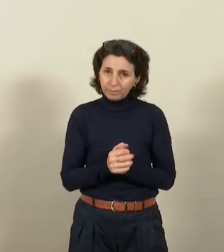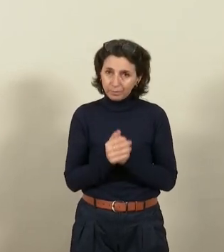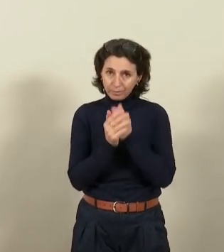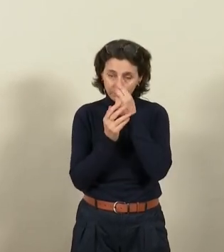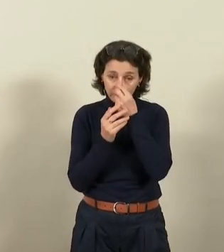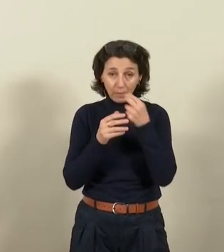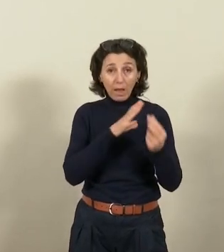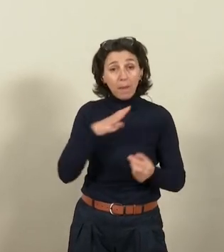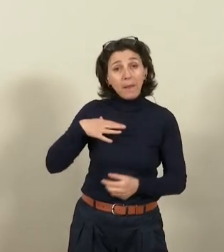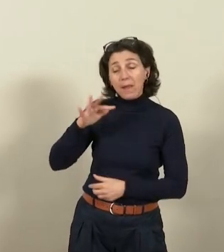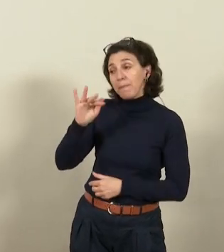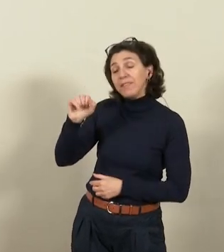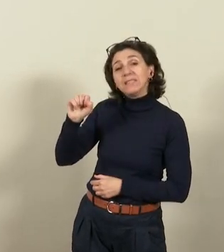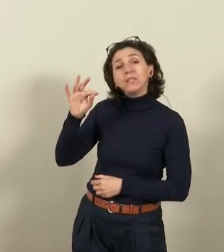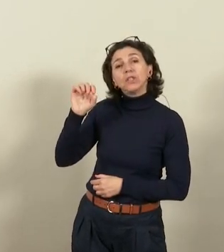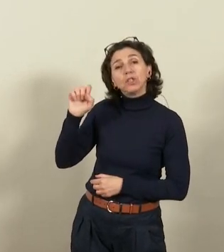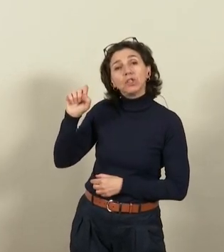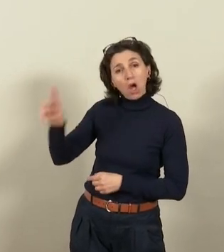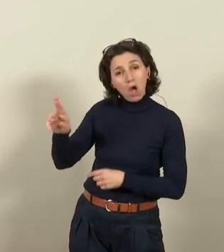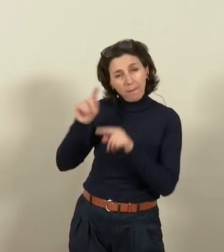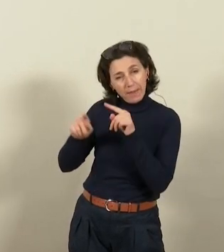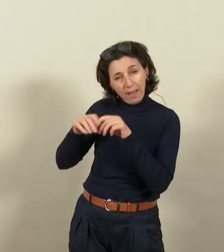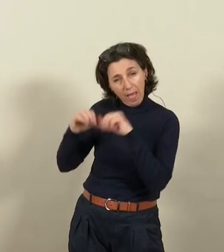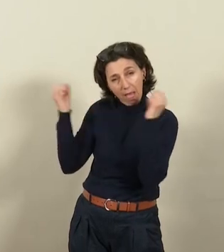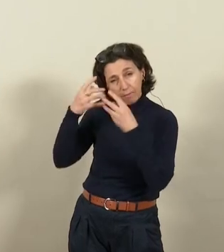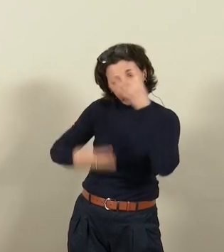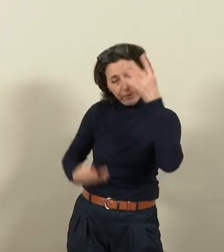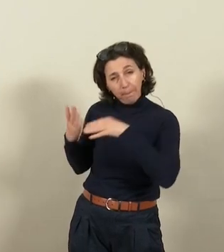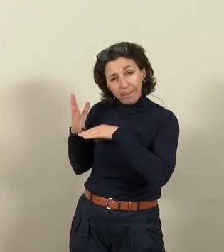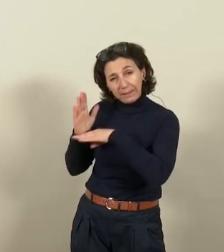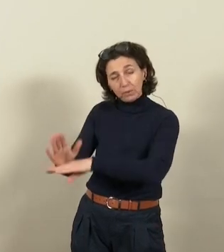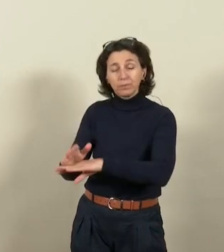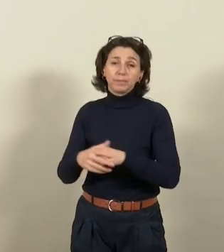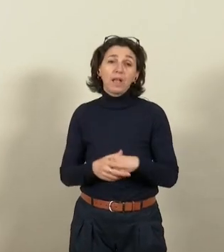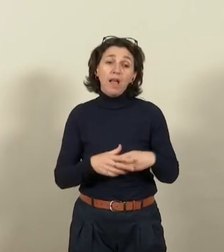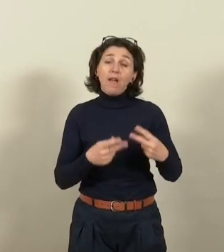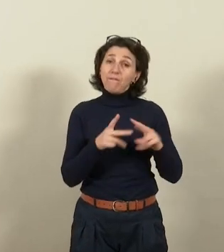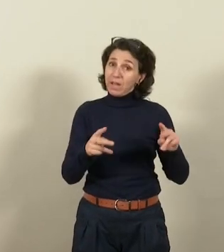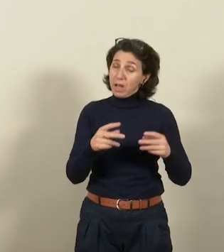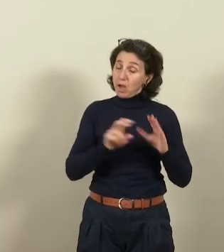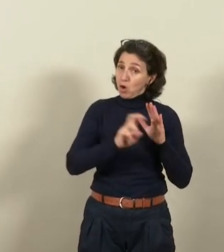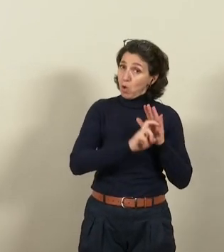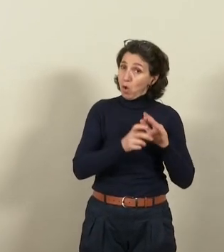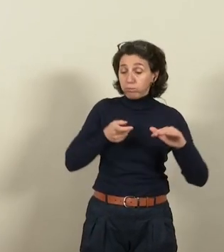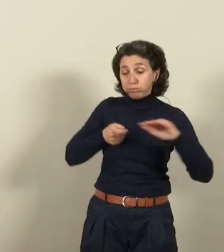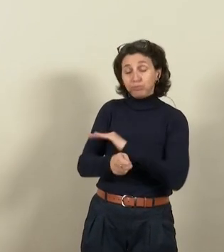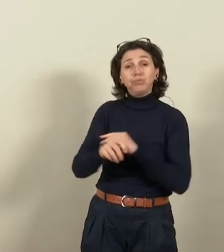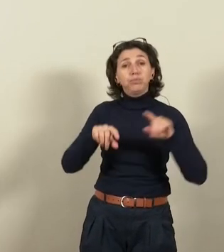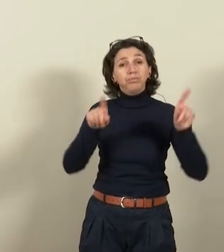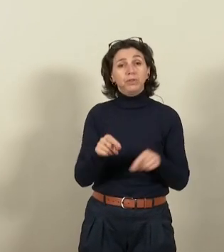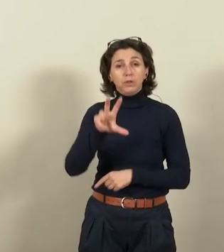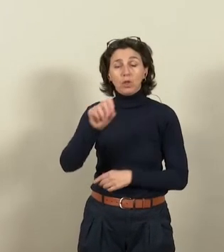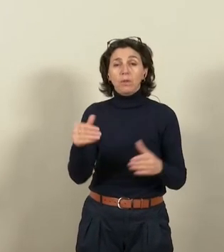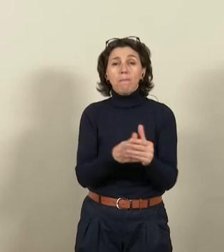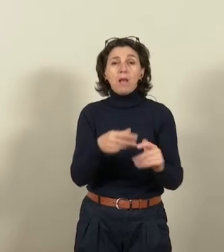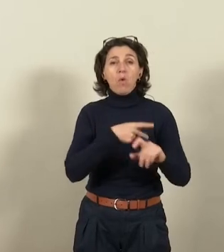axes de ce plan ambitieux pour laquelle pour lequel la ville de Grenoble alloura un budget de 30000 €. merci